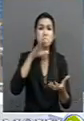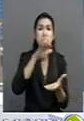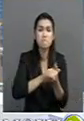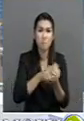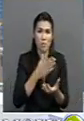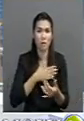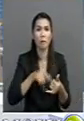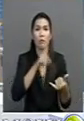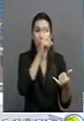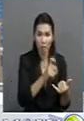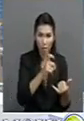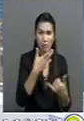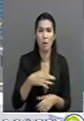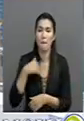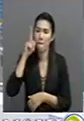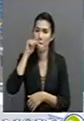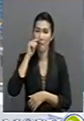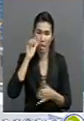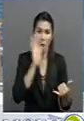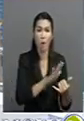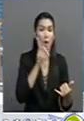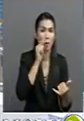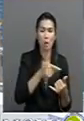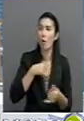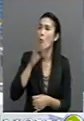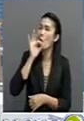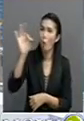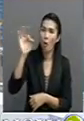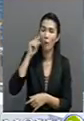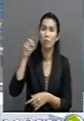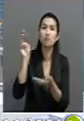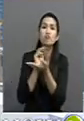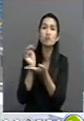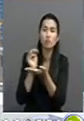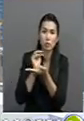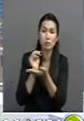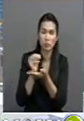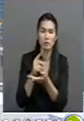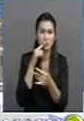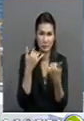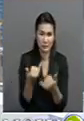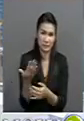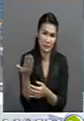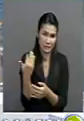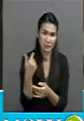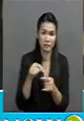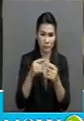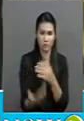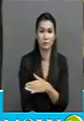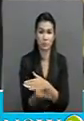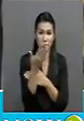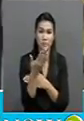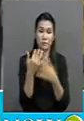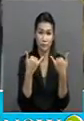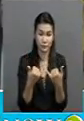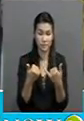เสียชีวิตนะคะแล้วคุณแม่ก็เลยไปร้องกับทางมูลนิธิปวีณาหงสกุลซึ่งความคืบหน้าล่าสุดค่ะเมื่อช่วงเช้าที่ผ่านม